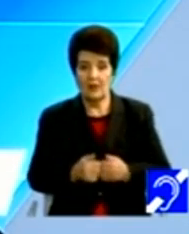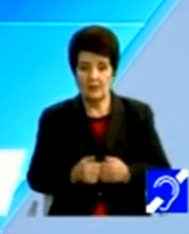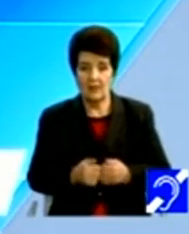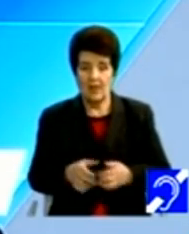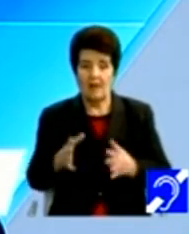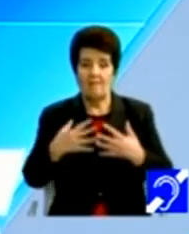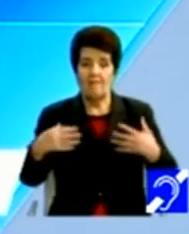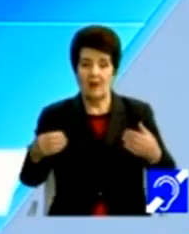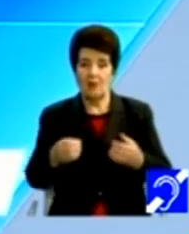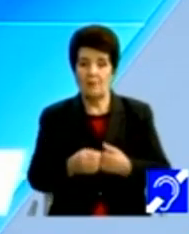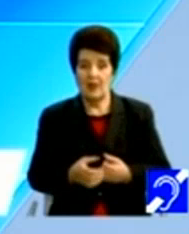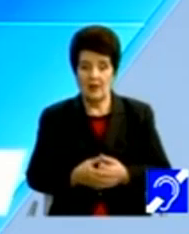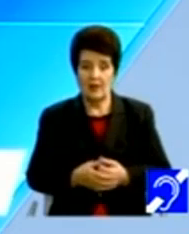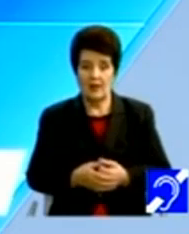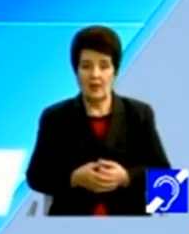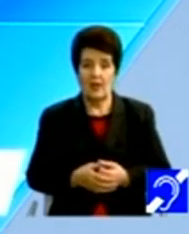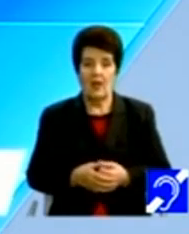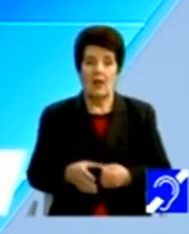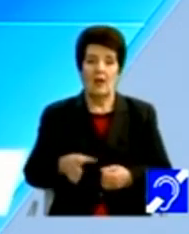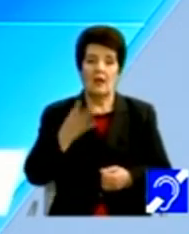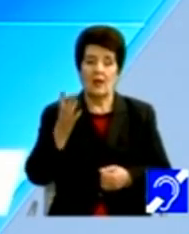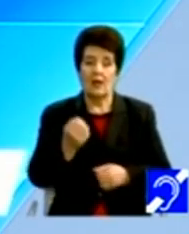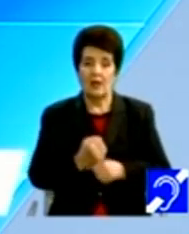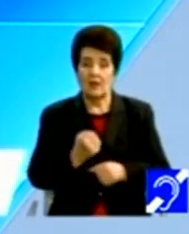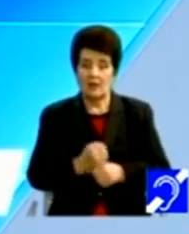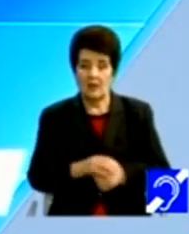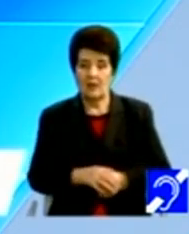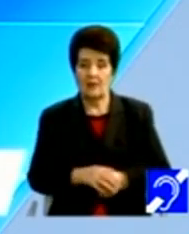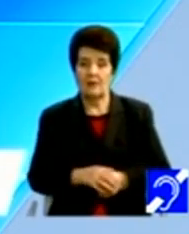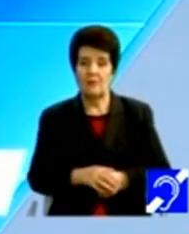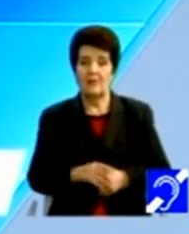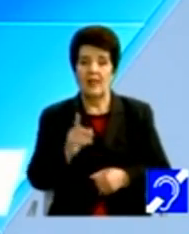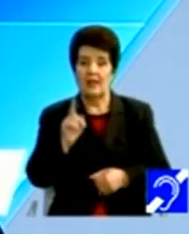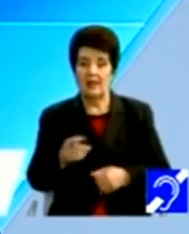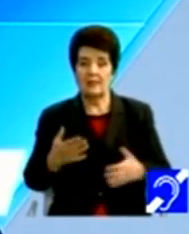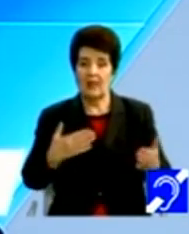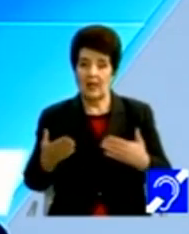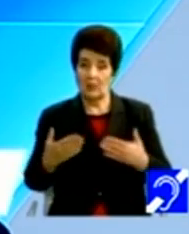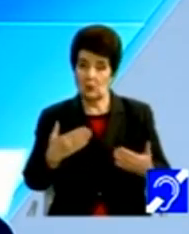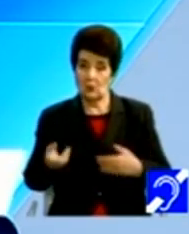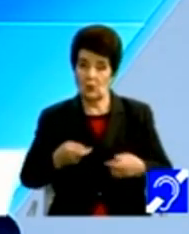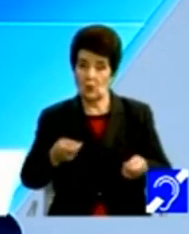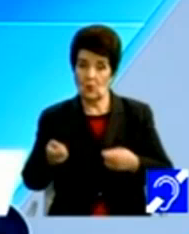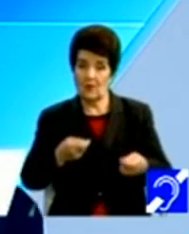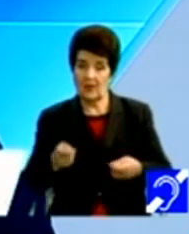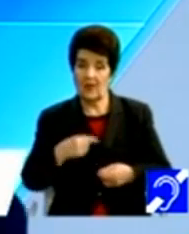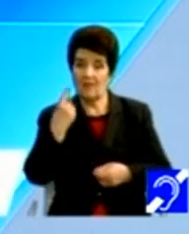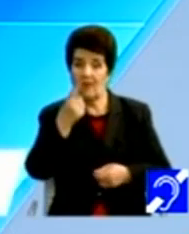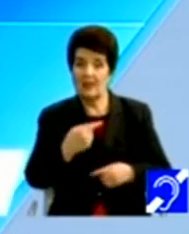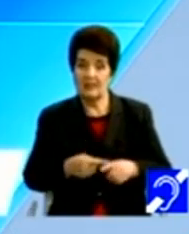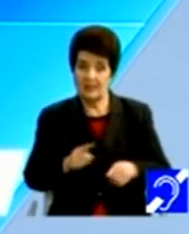au format familii, înființat familii, sunt tineri care activează în câmpul muncii, însă atitudinea guvernării față de